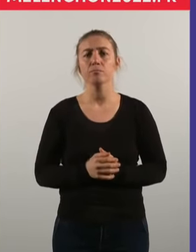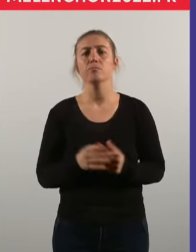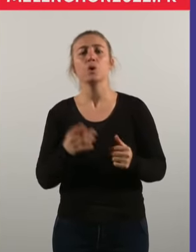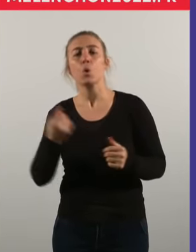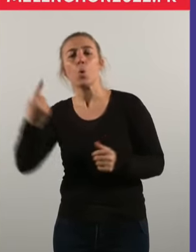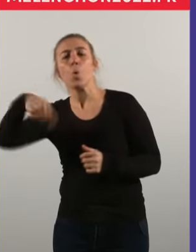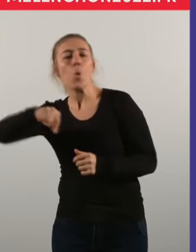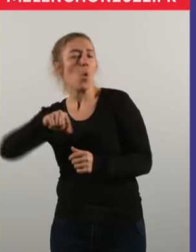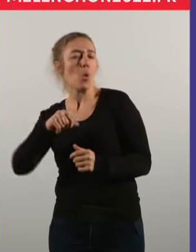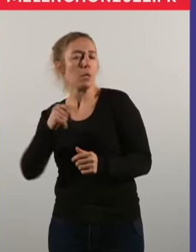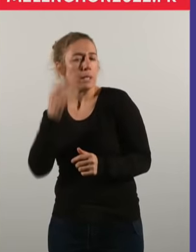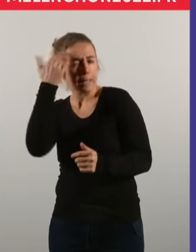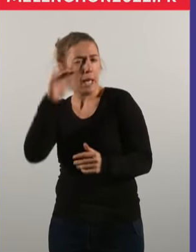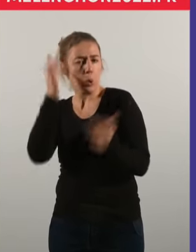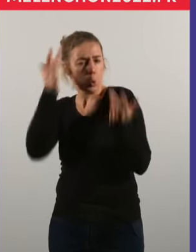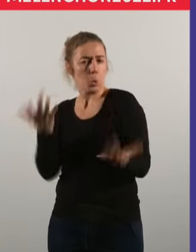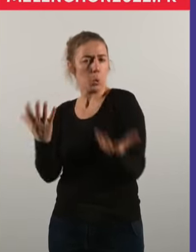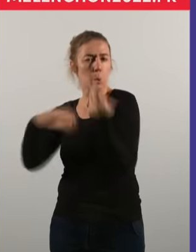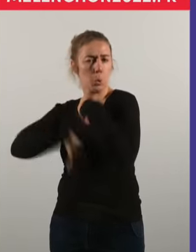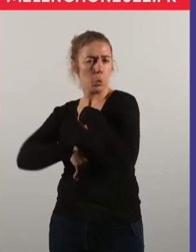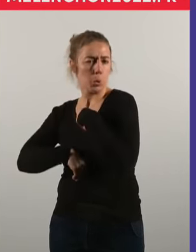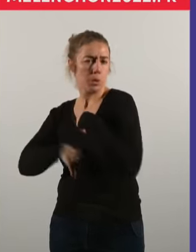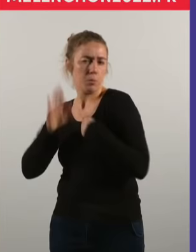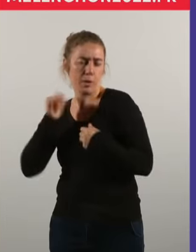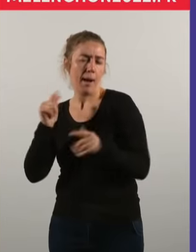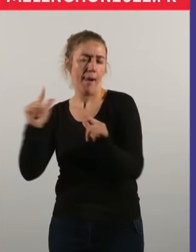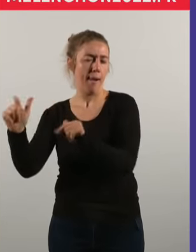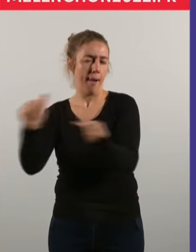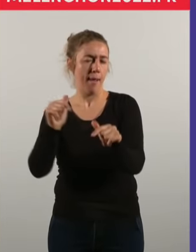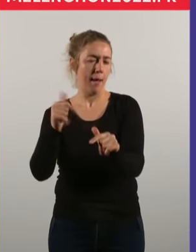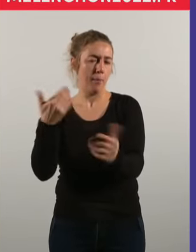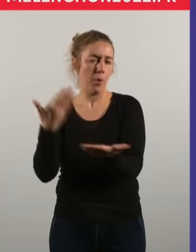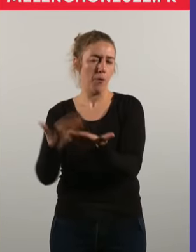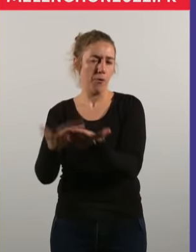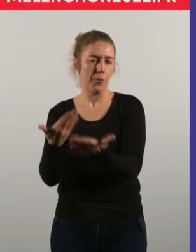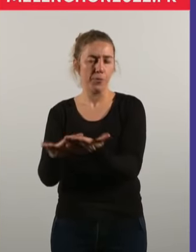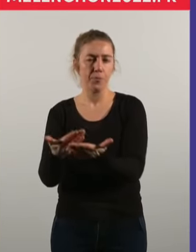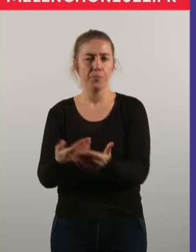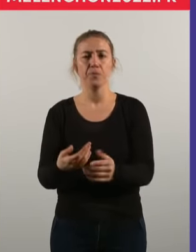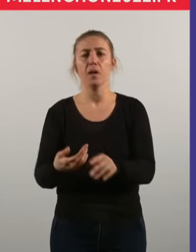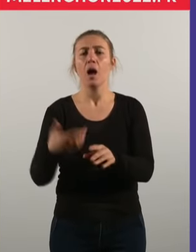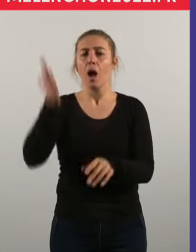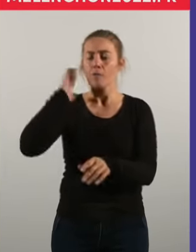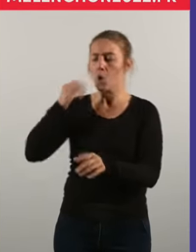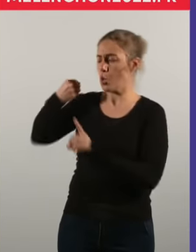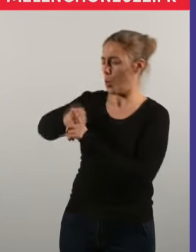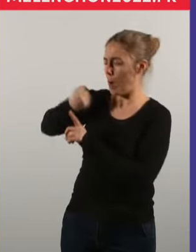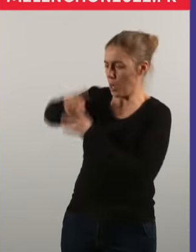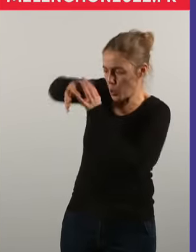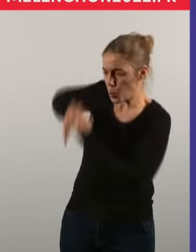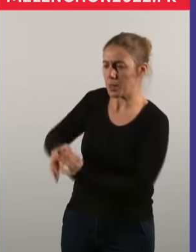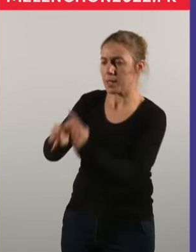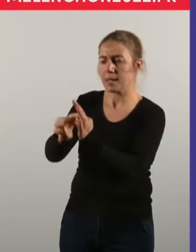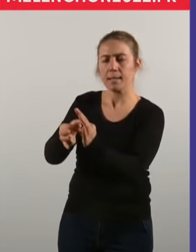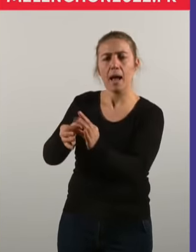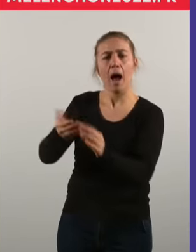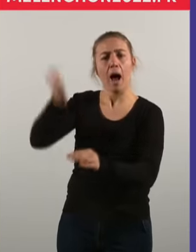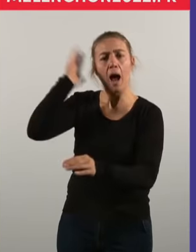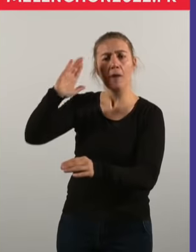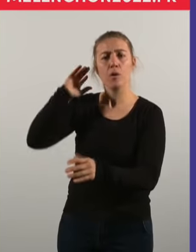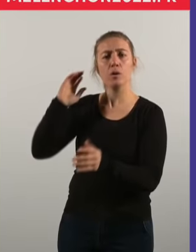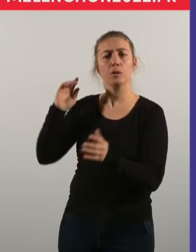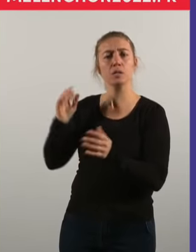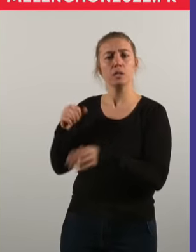dans cette salle, vous vous souviendrez à jamais de ceux qui nous ont précédés dans le combat, les communardes et les